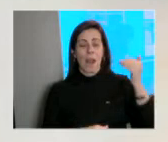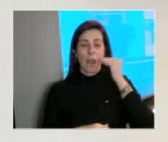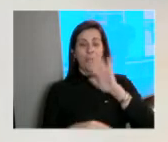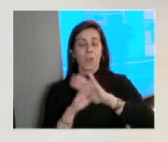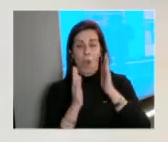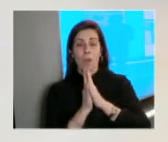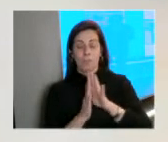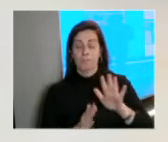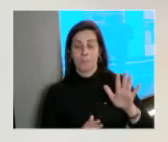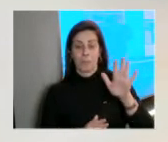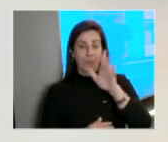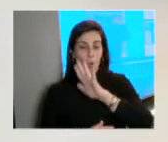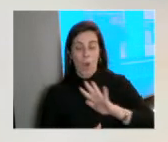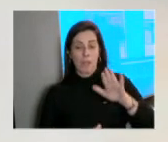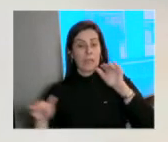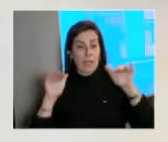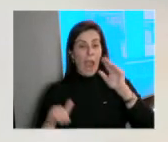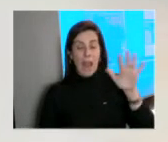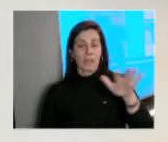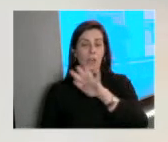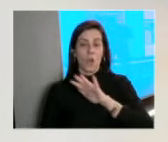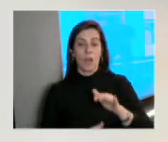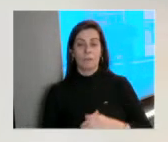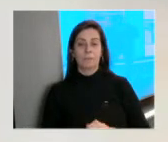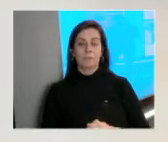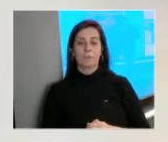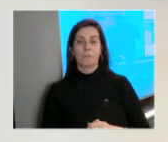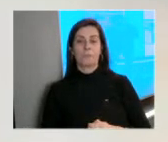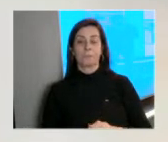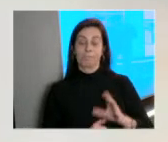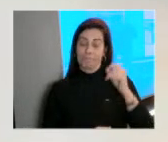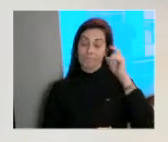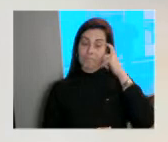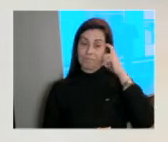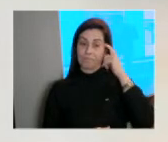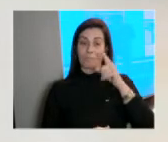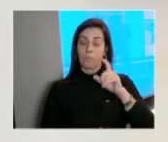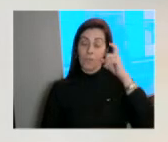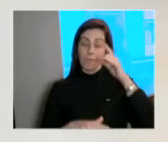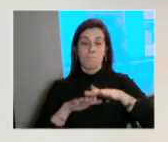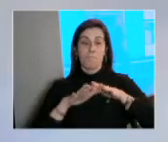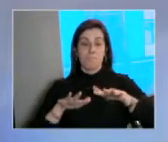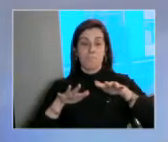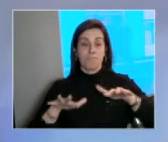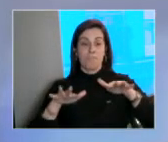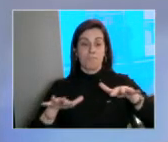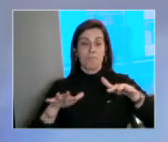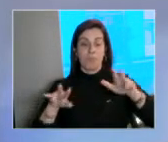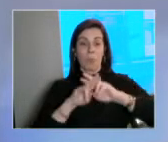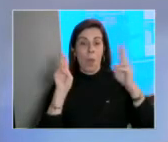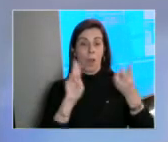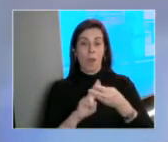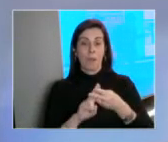כל מדינות מזרח אסיה. והכותרת המדהיגה היא שההתפשטות הזאת מואצת. אם